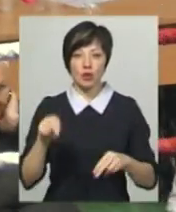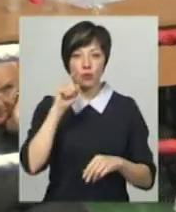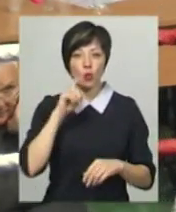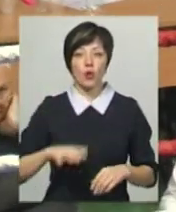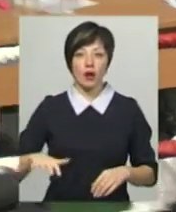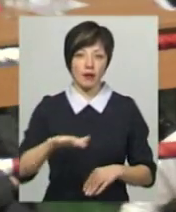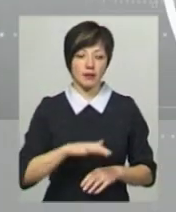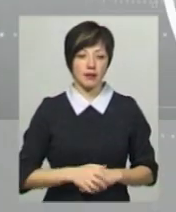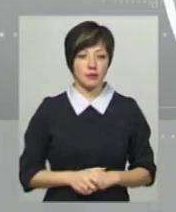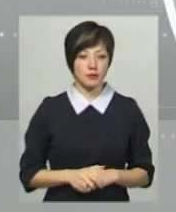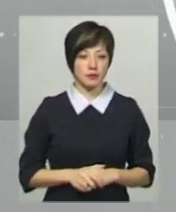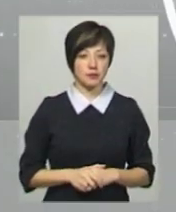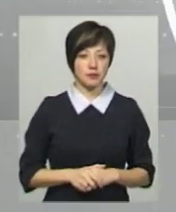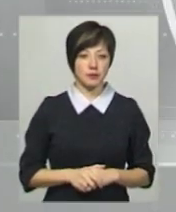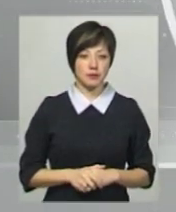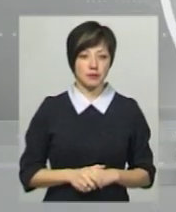України.